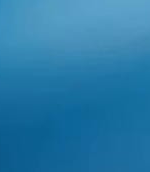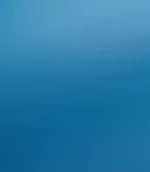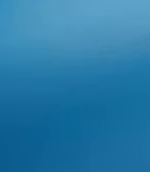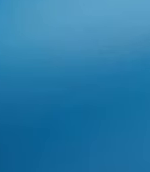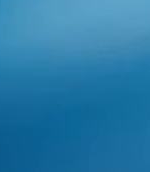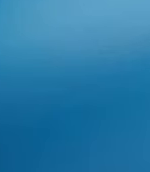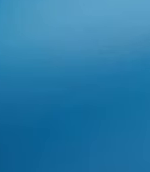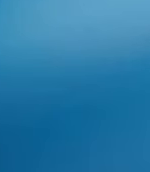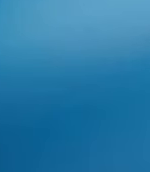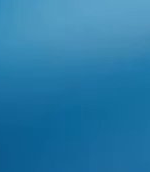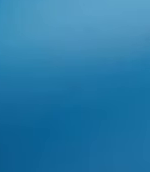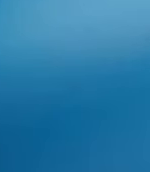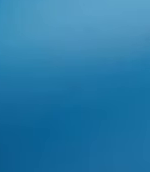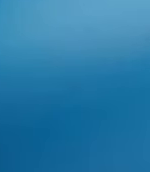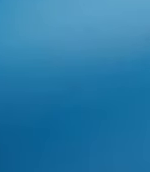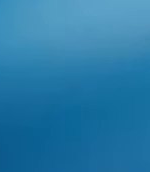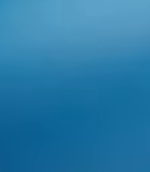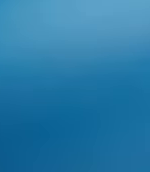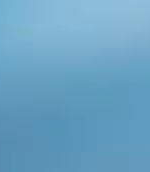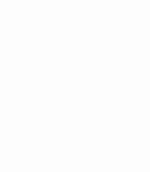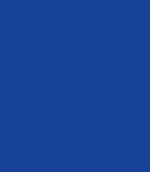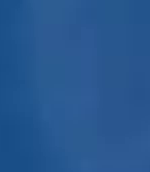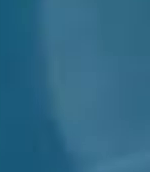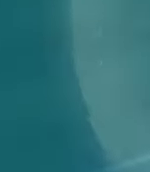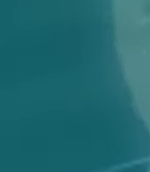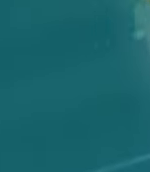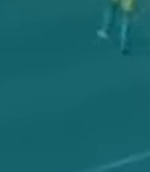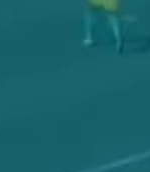Standard Bank, it can be.